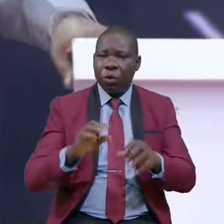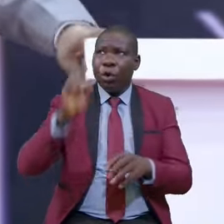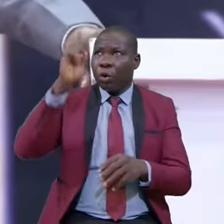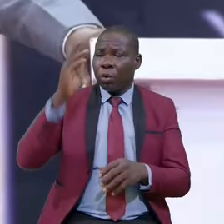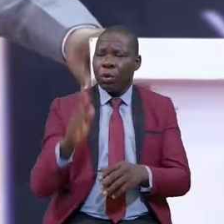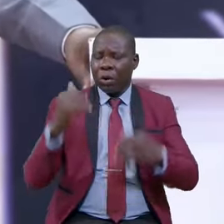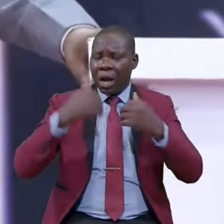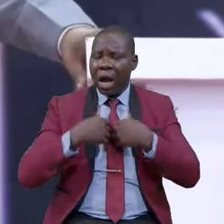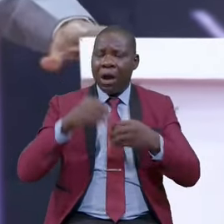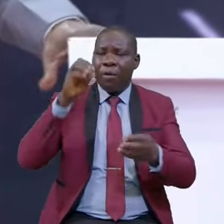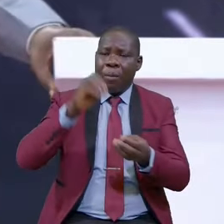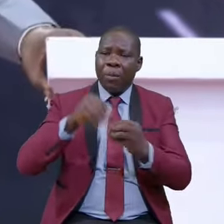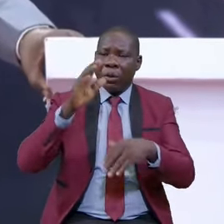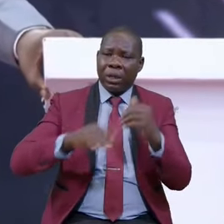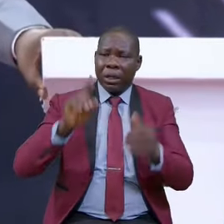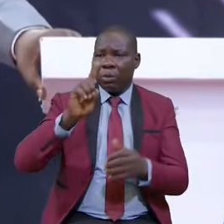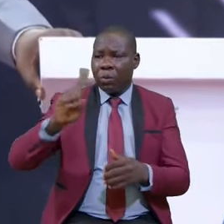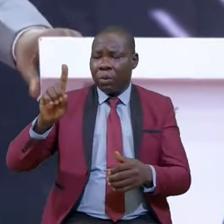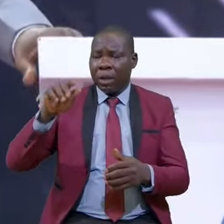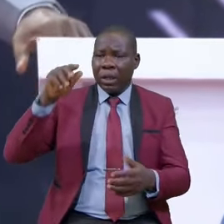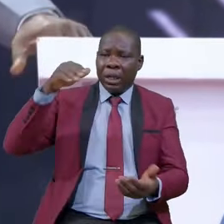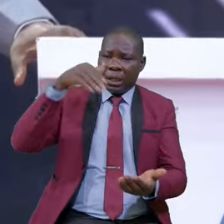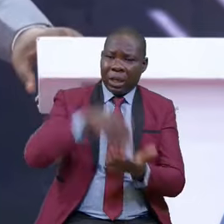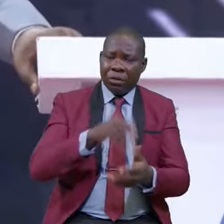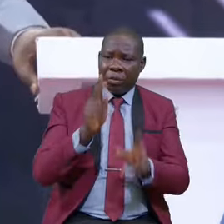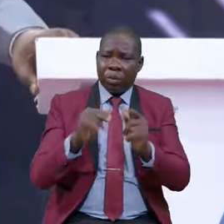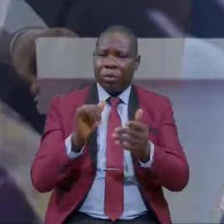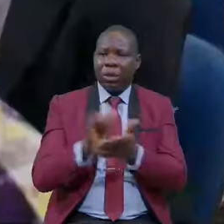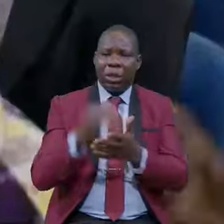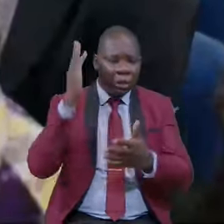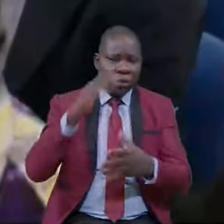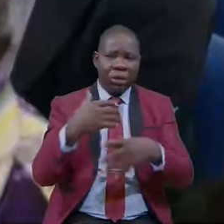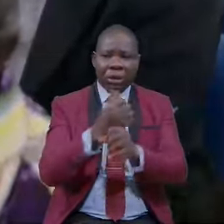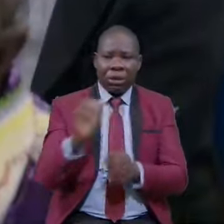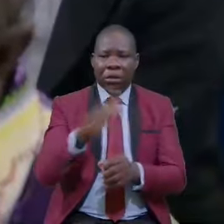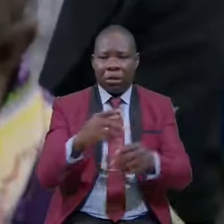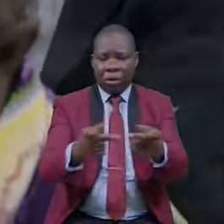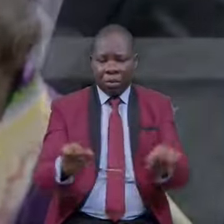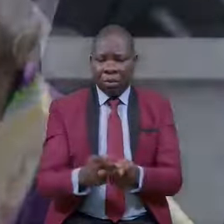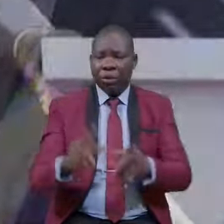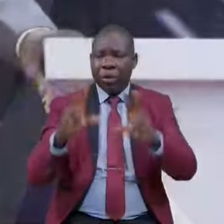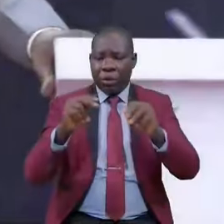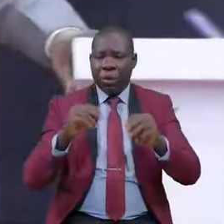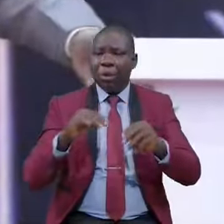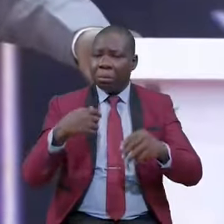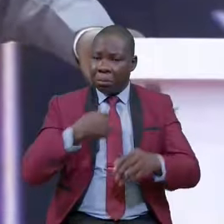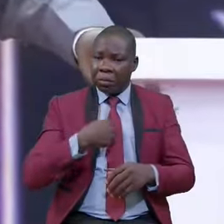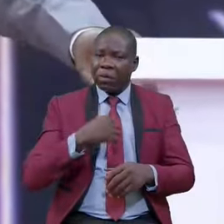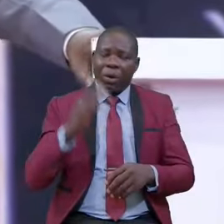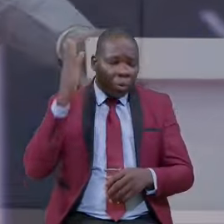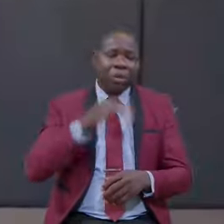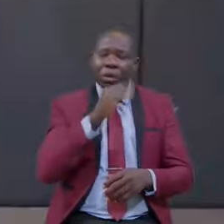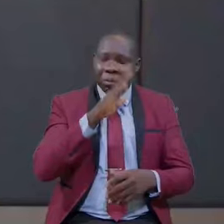autres personnes qui peuvent te remplacer. Je ne serai pas remplacé. I will Je not ne be serai replaced.